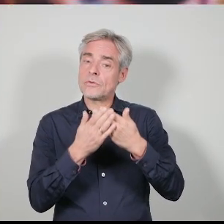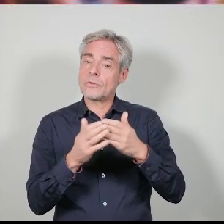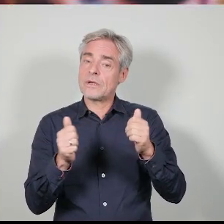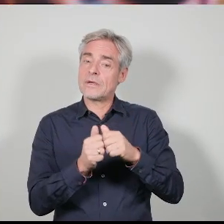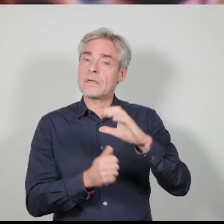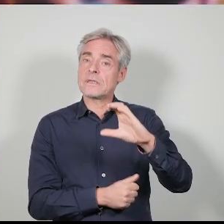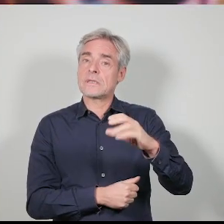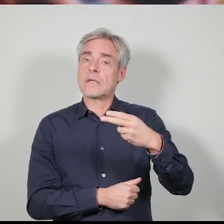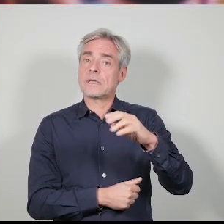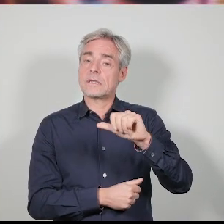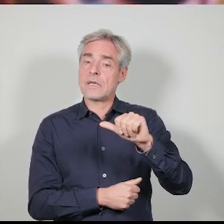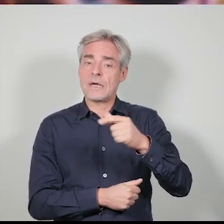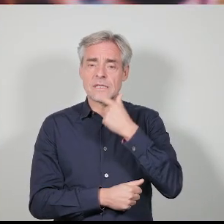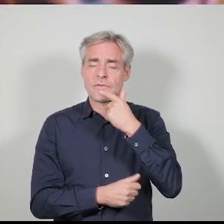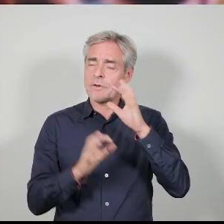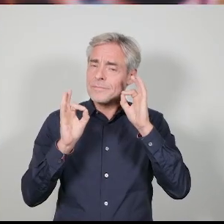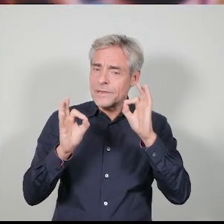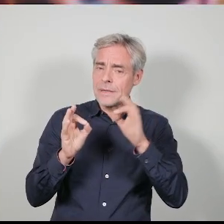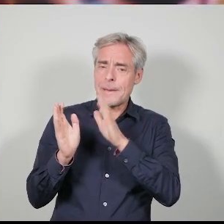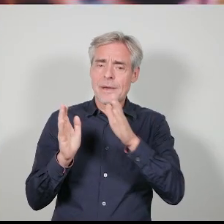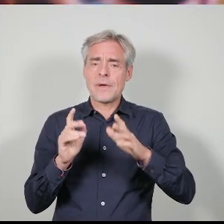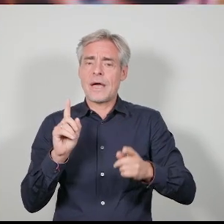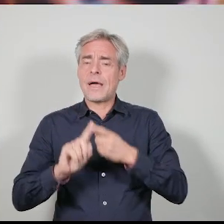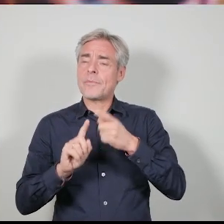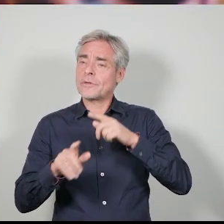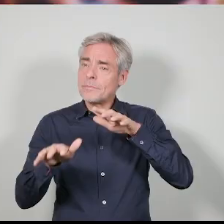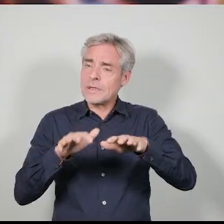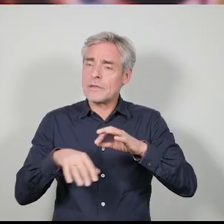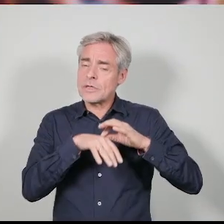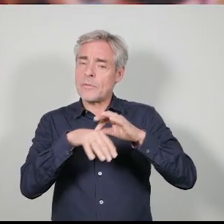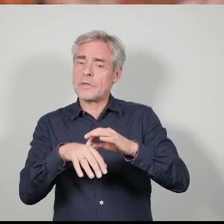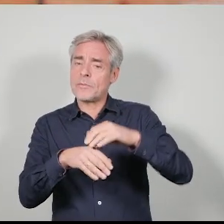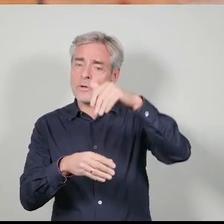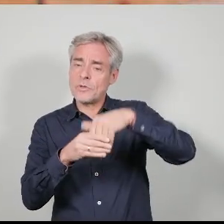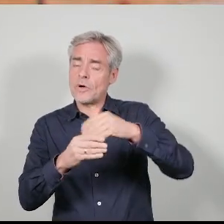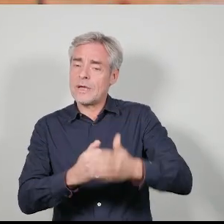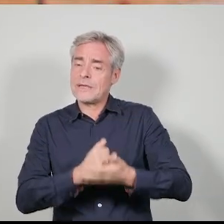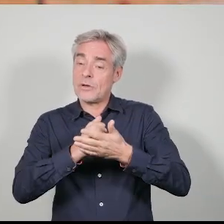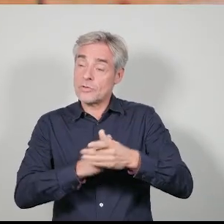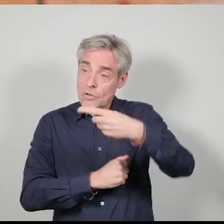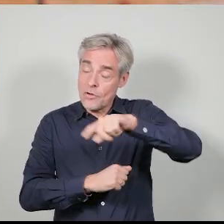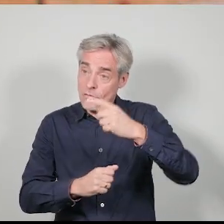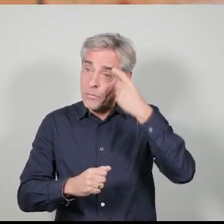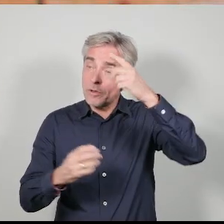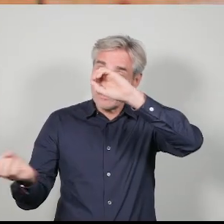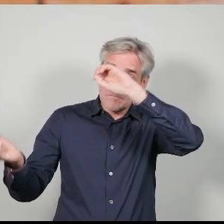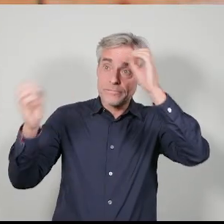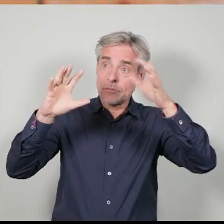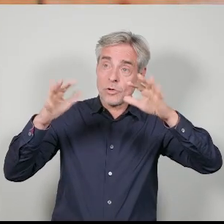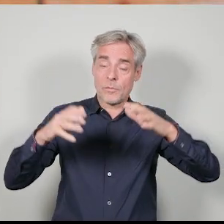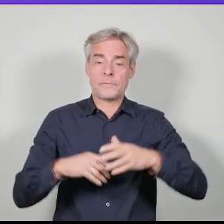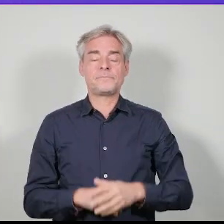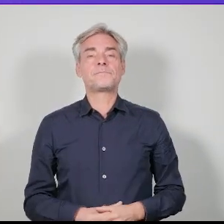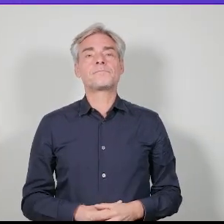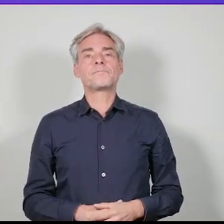la CNSA. C'est quoi les clés de cette méthodologie d'accompagnement de l'aidance telle que vous la pensez en fait ?